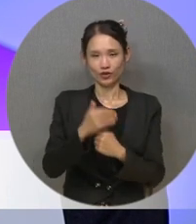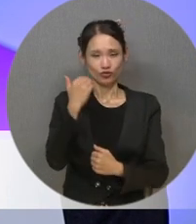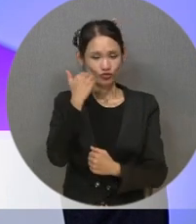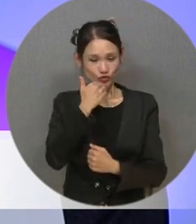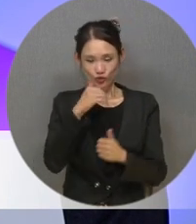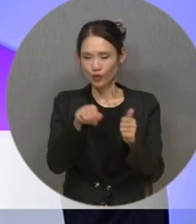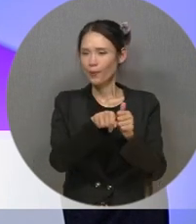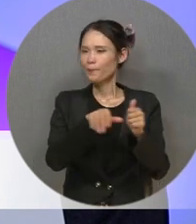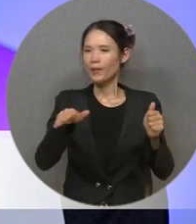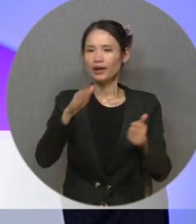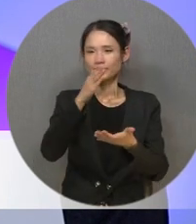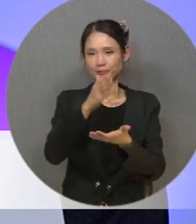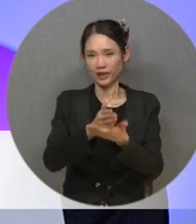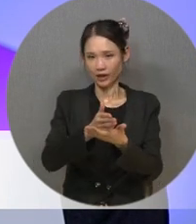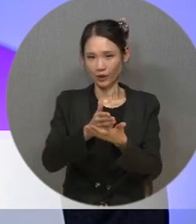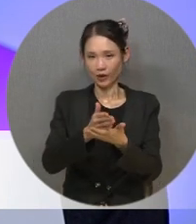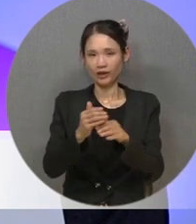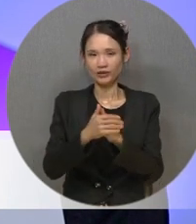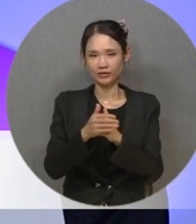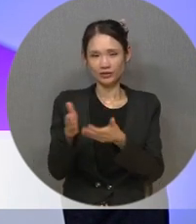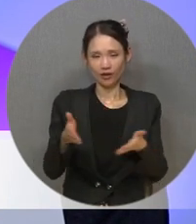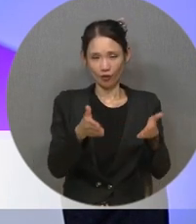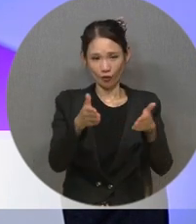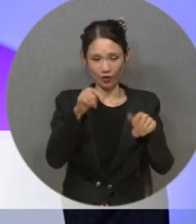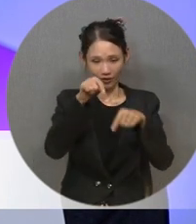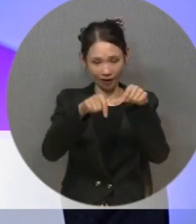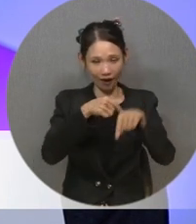누구도 배제되지 않는 길로 나아가는